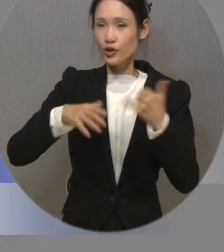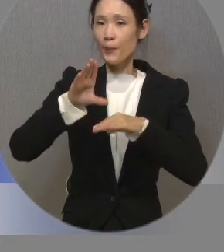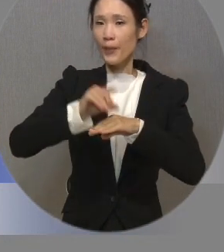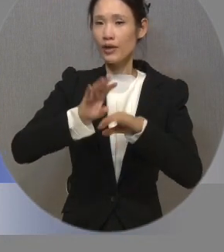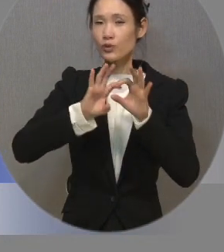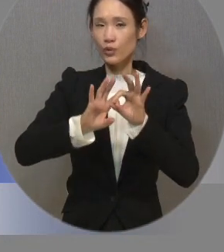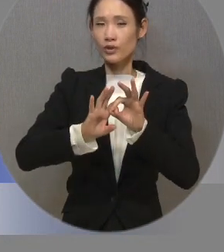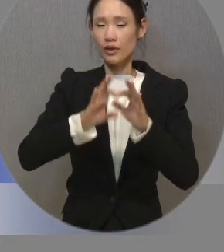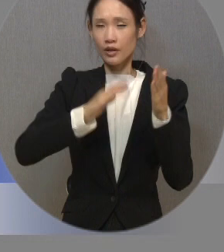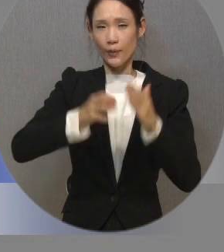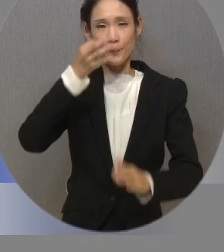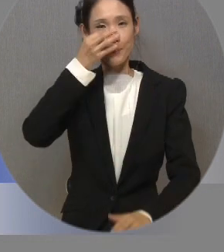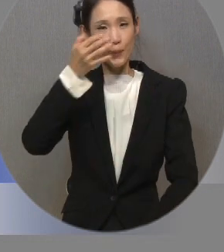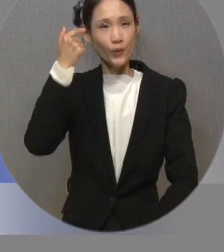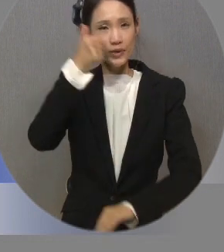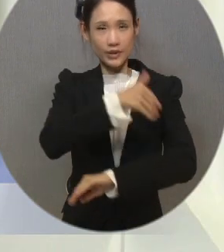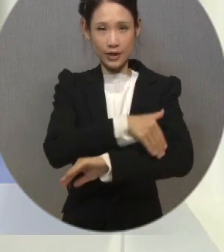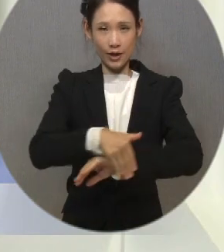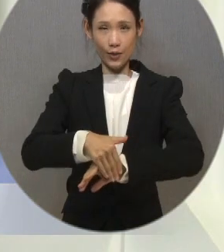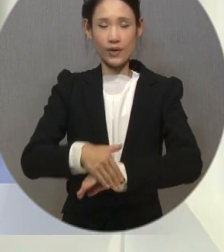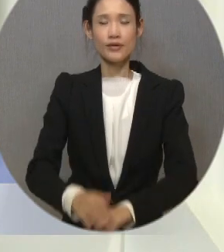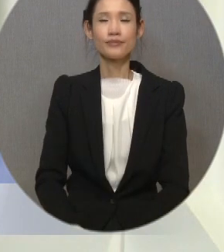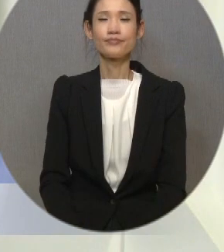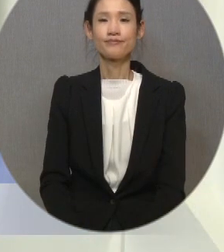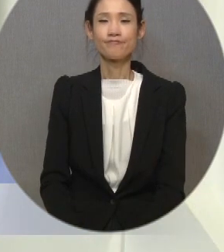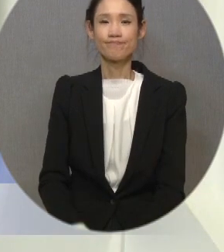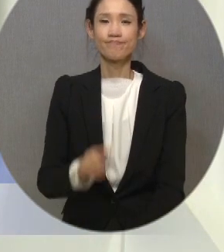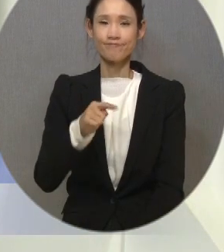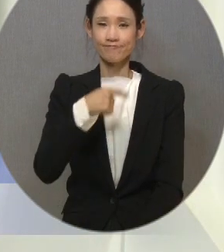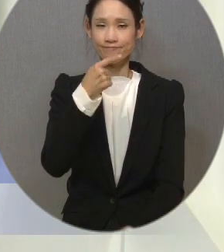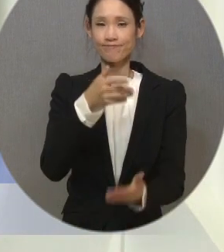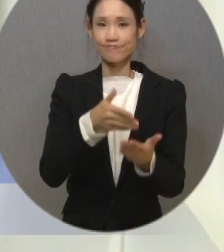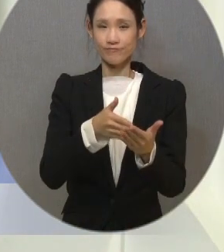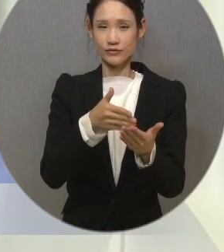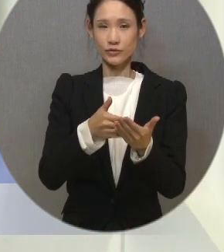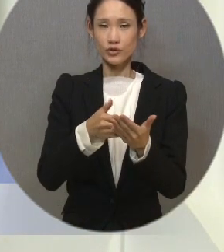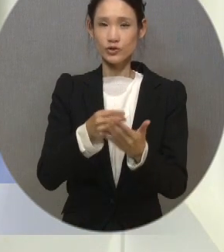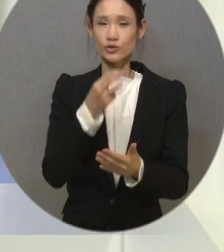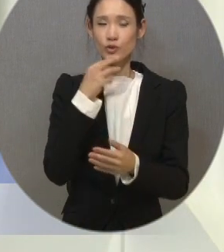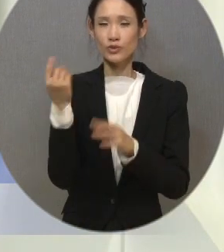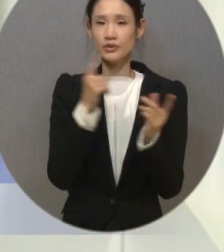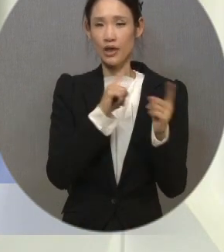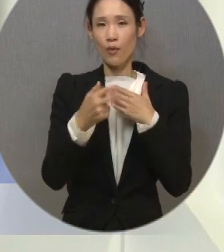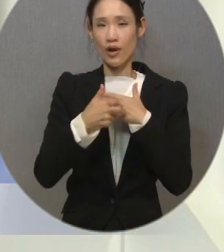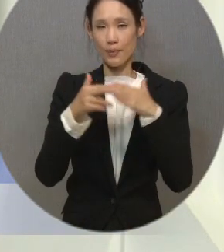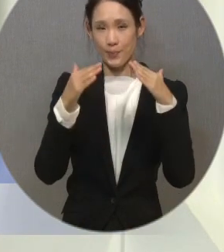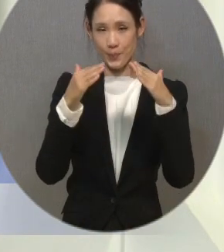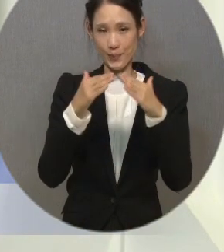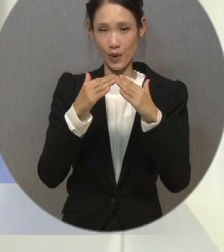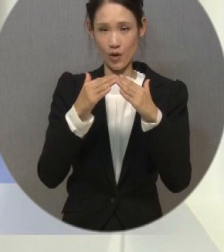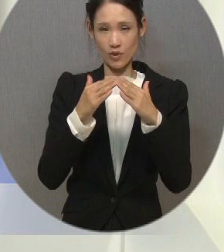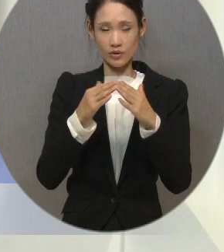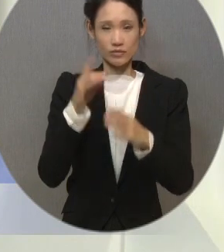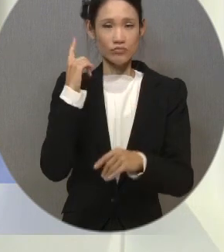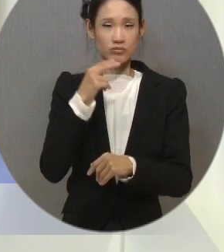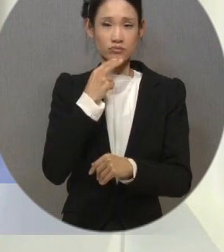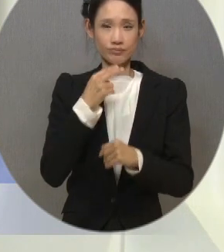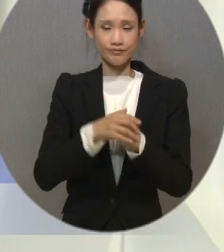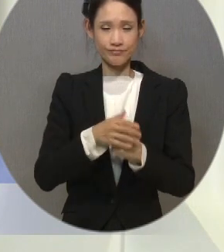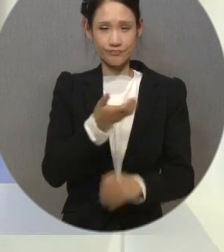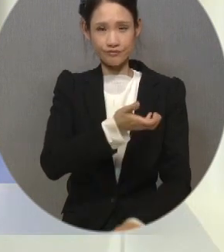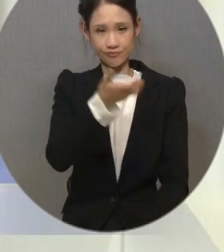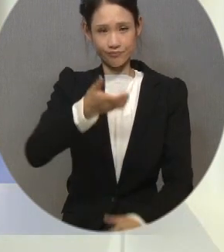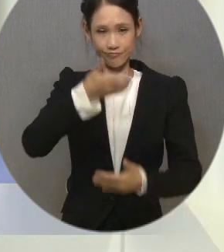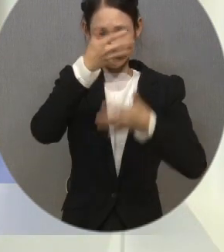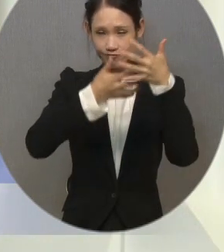생중계될 예정입니다 다음 뉴스는 서울 재활병원이 무선 이동식 스크린을 국내